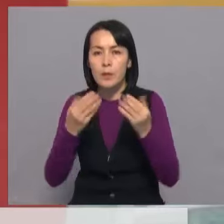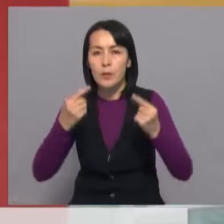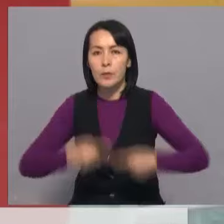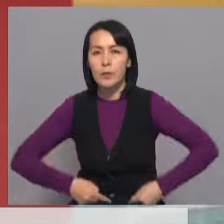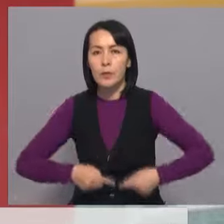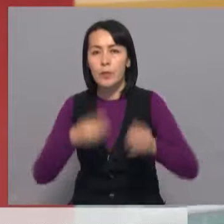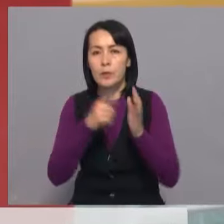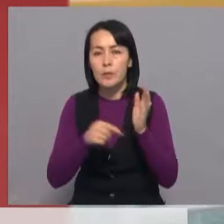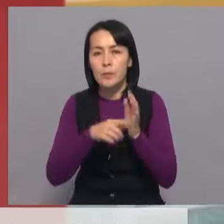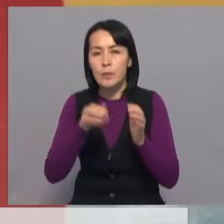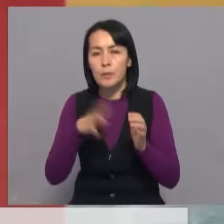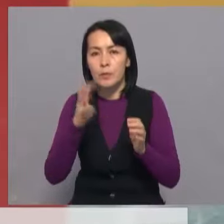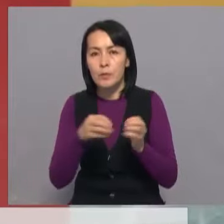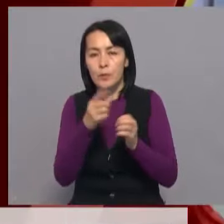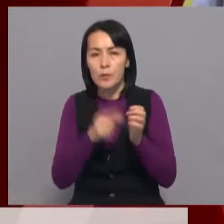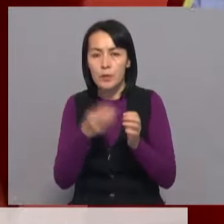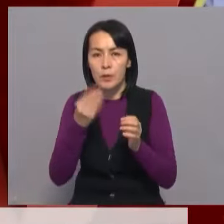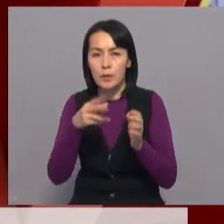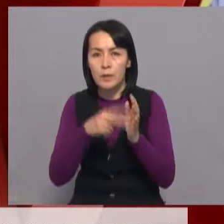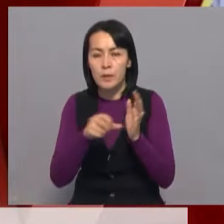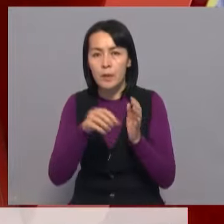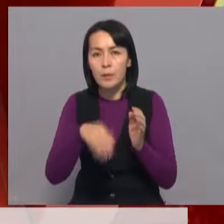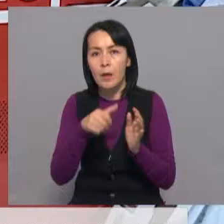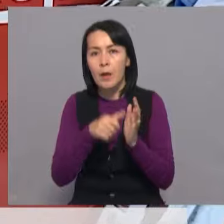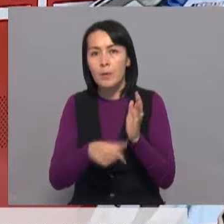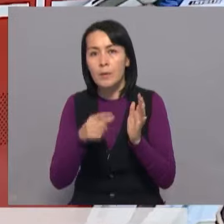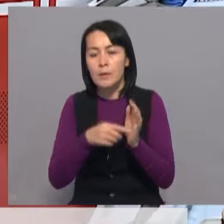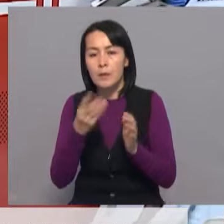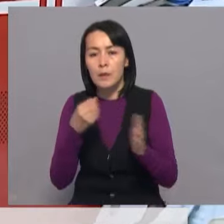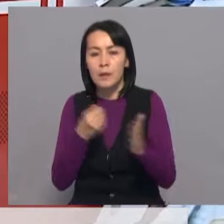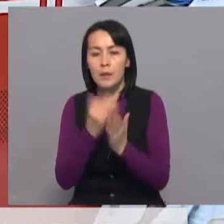мөлшері 77,417 теңгеден 86,068 теңгеге дейін ұлғайтылды.